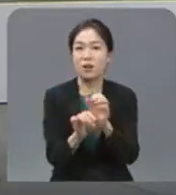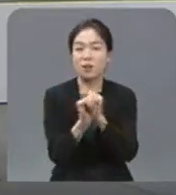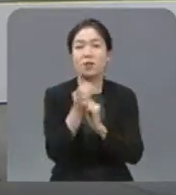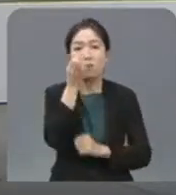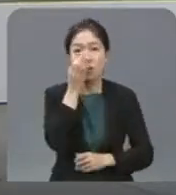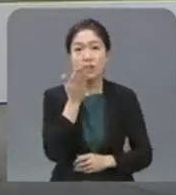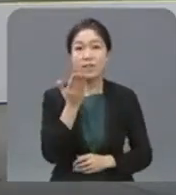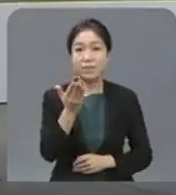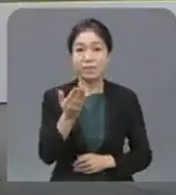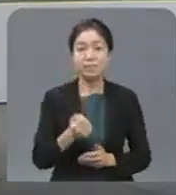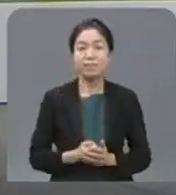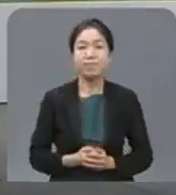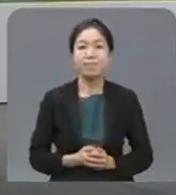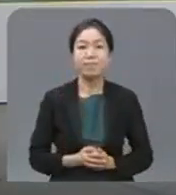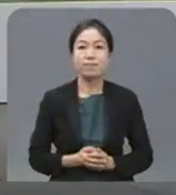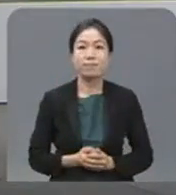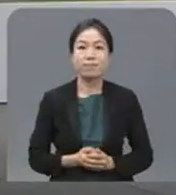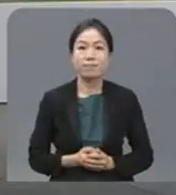마련했습니다